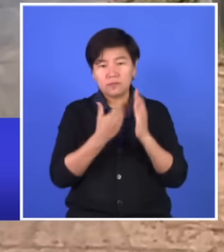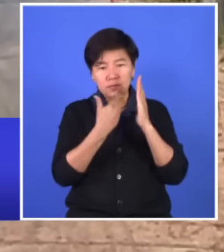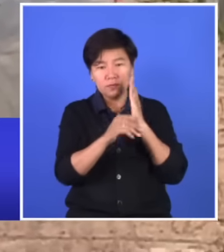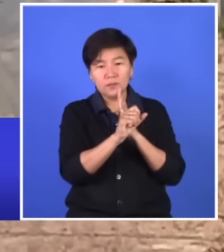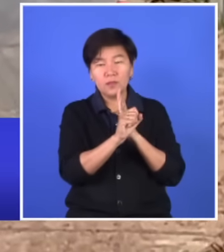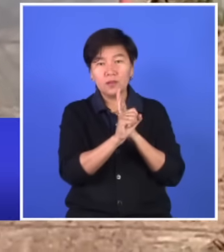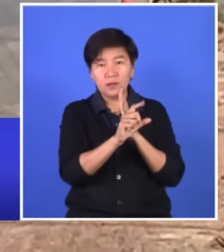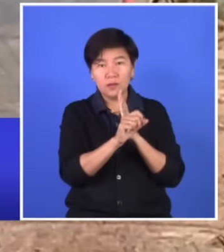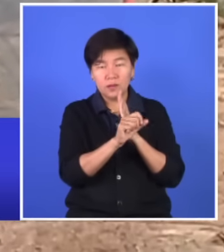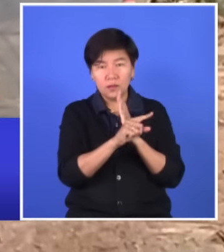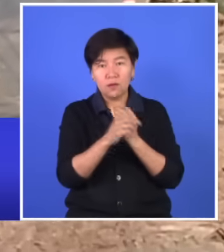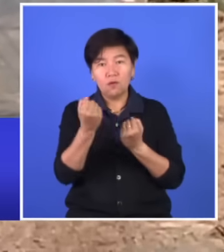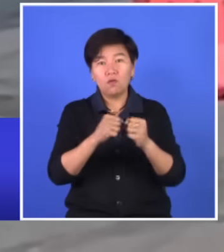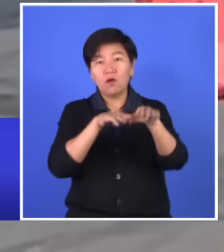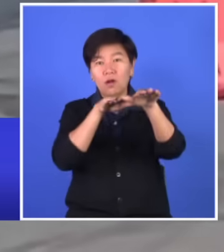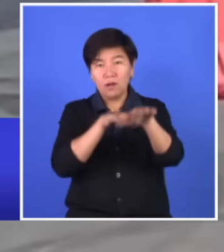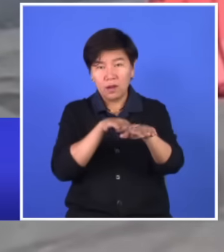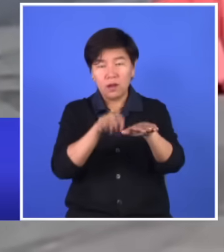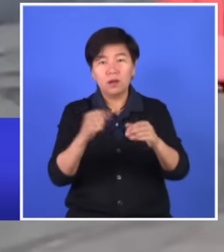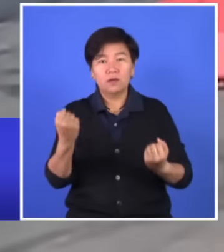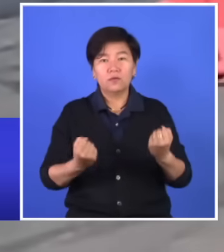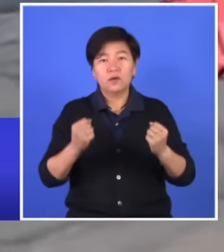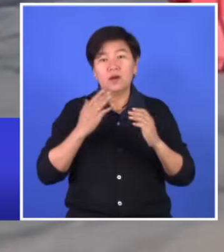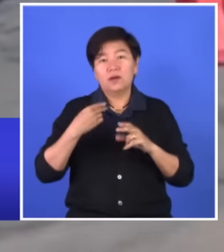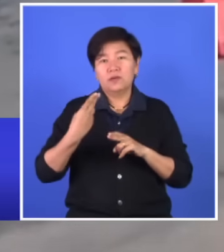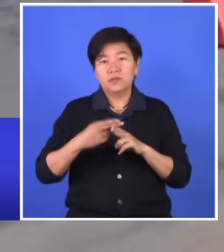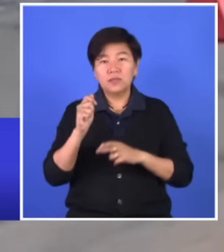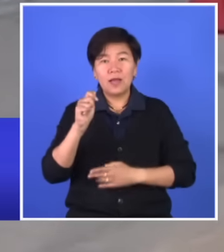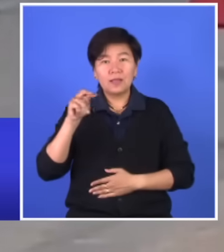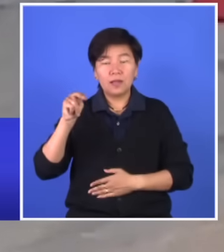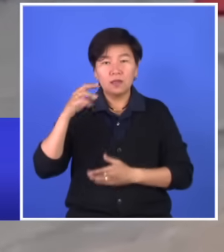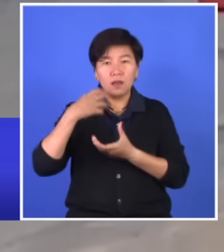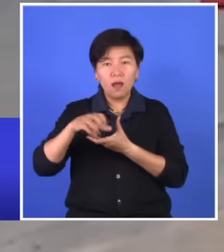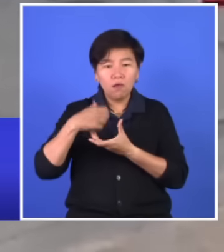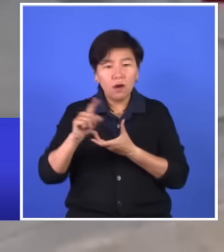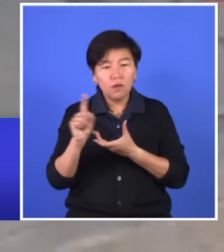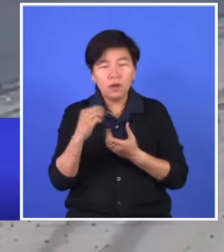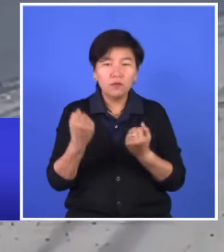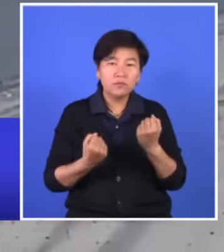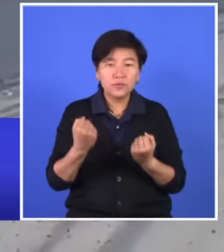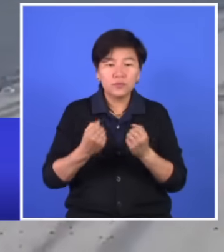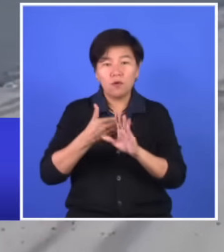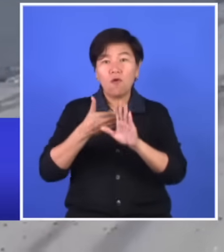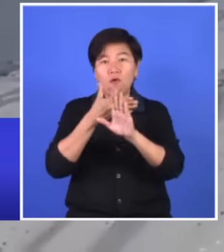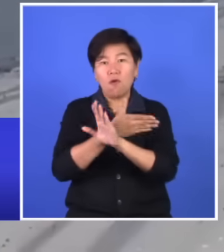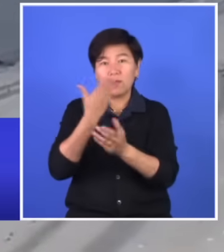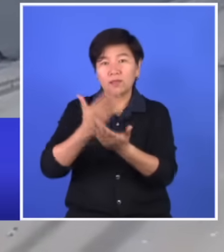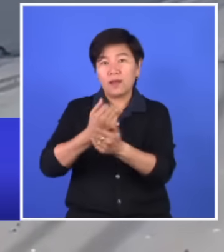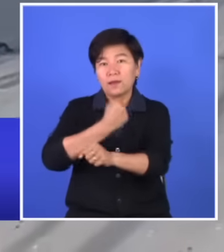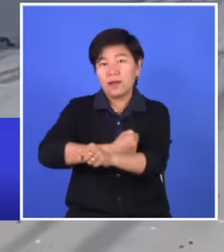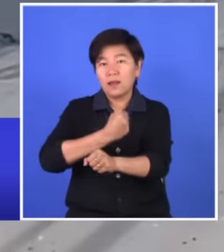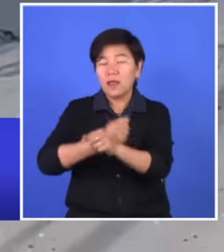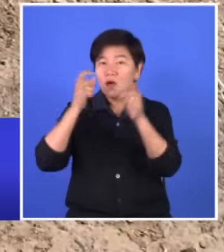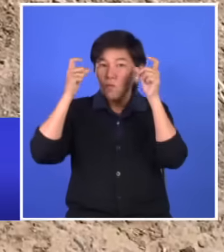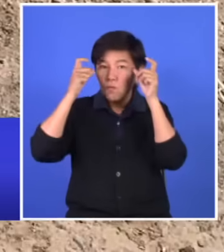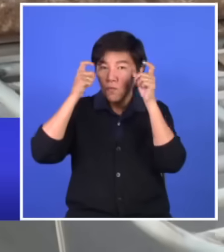คะเจ้าของพ่วงแล้วเป็นคนขับชื่อว่าอานันท์เชื้อสกุลบอกว่าก่อนเกิดเหตุได้รับการว่าจ้างจากเจ้าของวัวให้มารับ